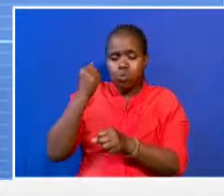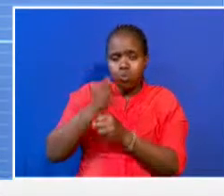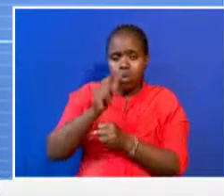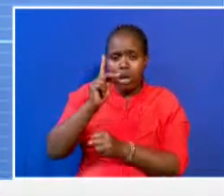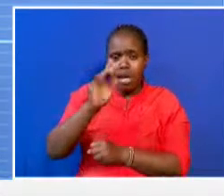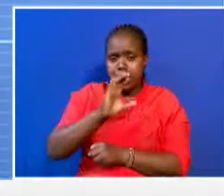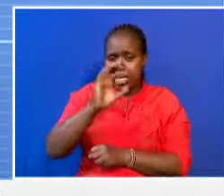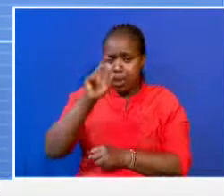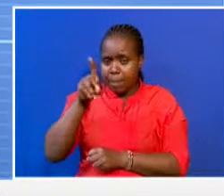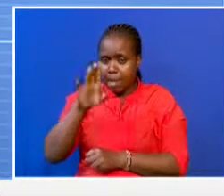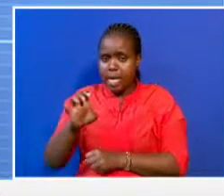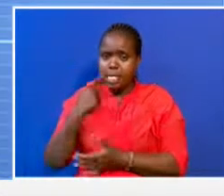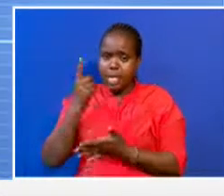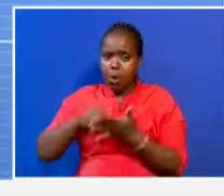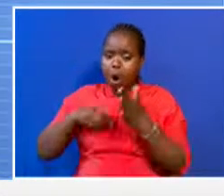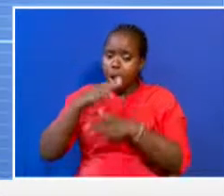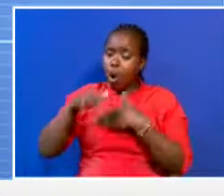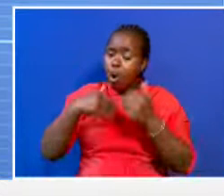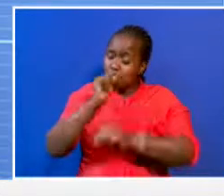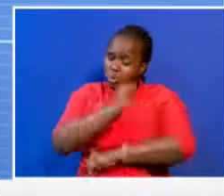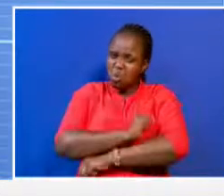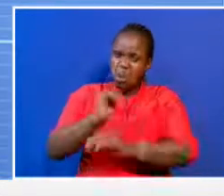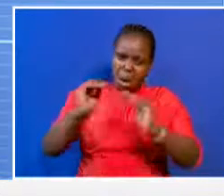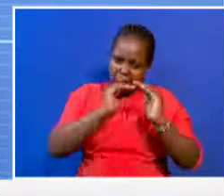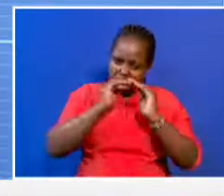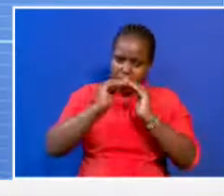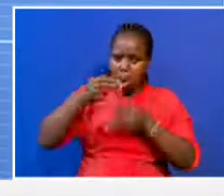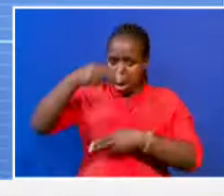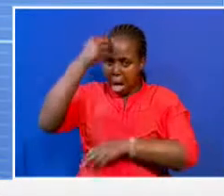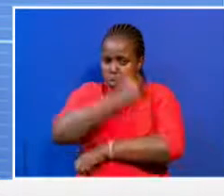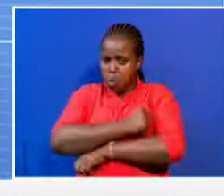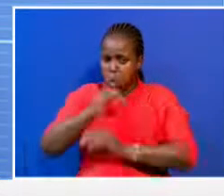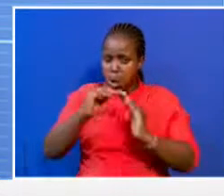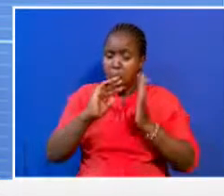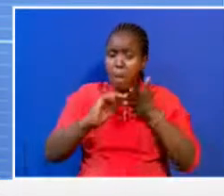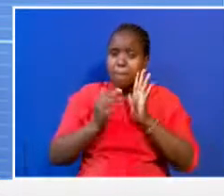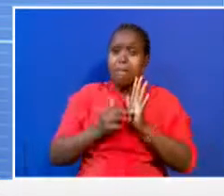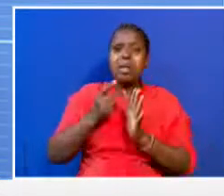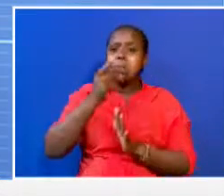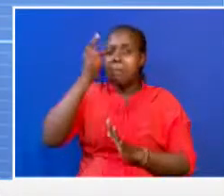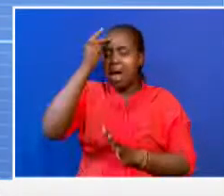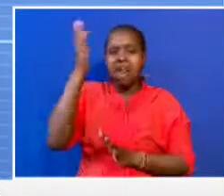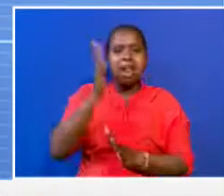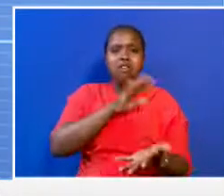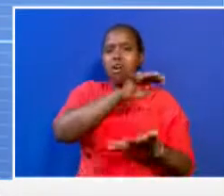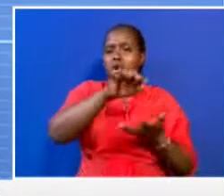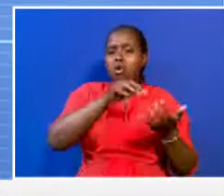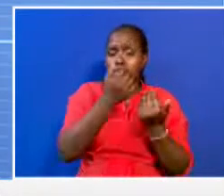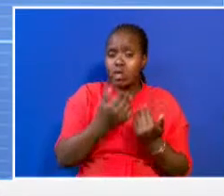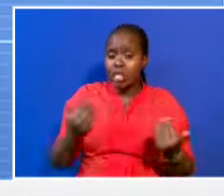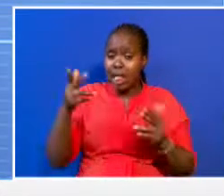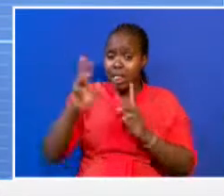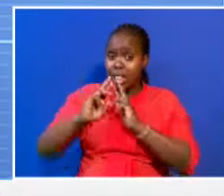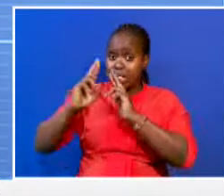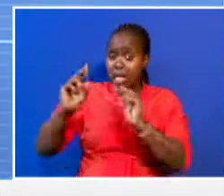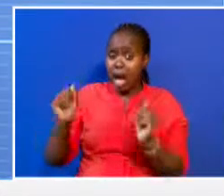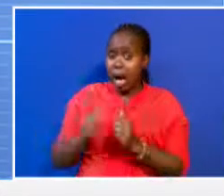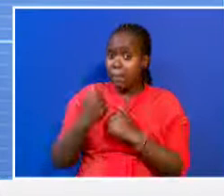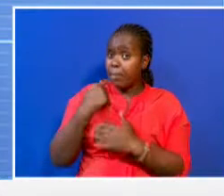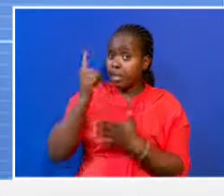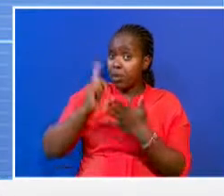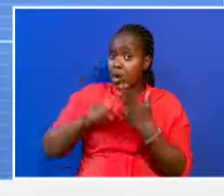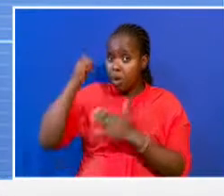Magoha amesisitiza kwamba shule zote za upili ni sawa na hivyo wazazi wasiwapotoshe wanafunzi. Haya yanajiri huku ripoti zikiibuka